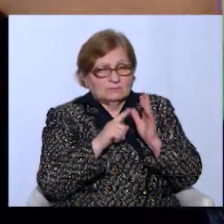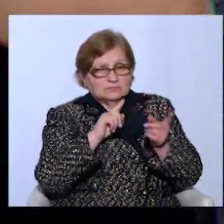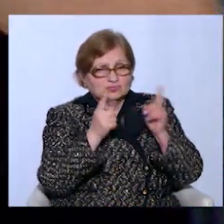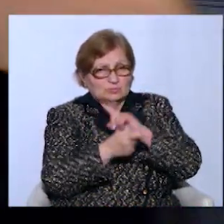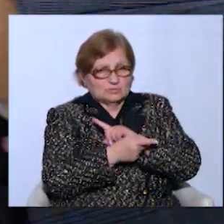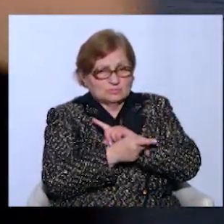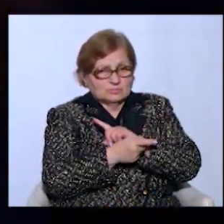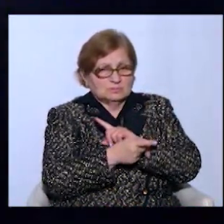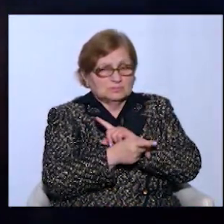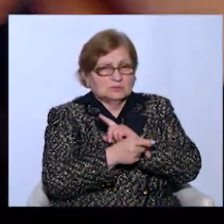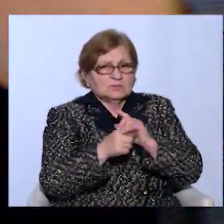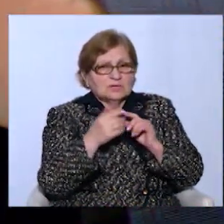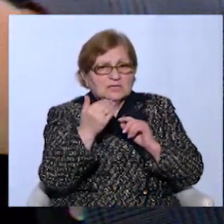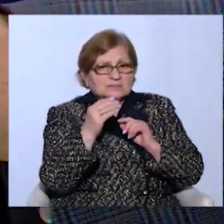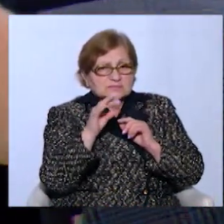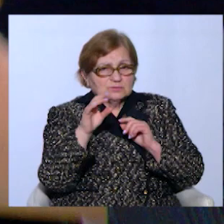შებრუნებულ წილადზე.